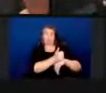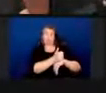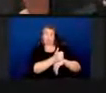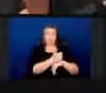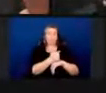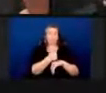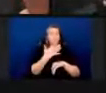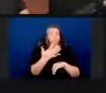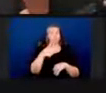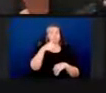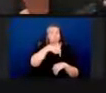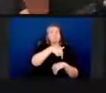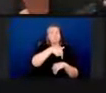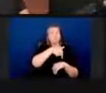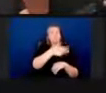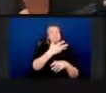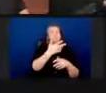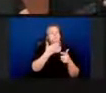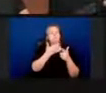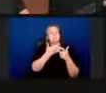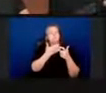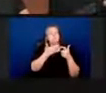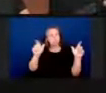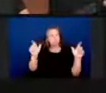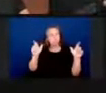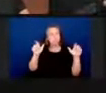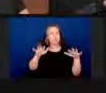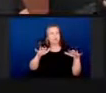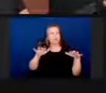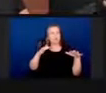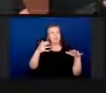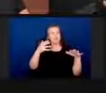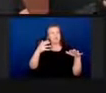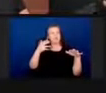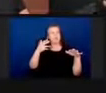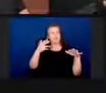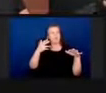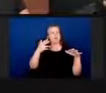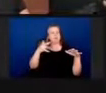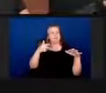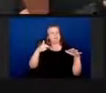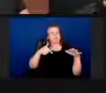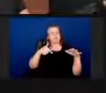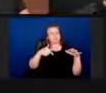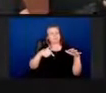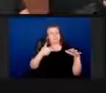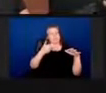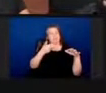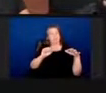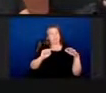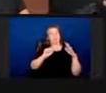kubwa. Hagner High School kwa kweli ina idadi kubwa ya